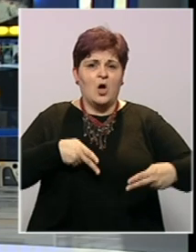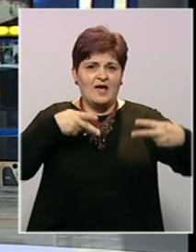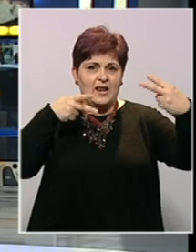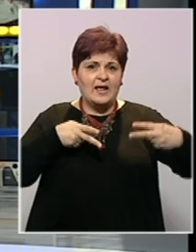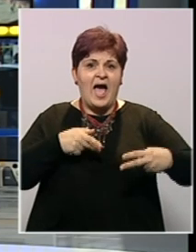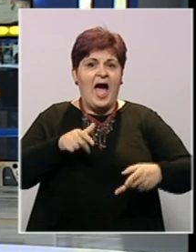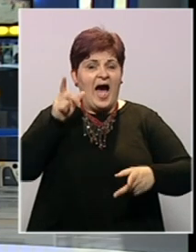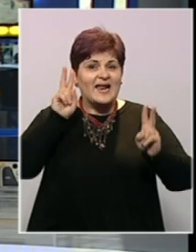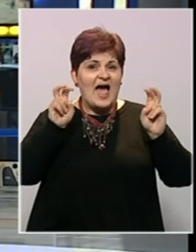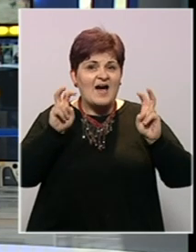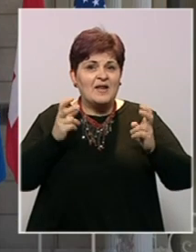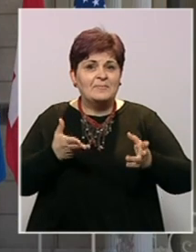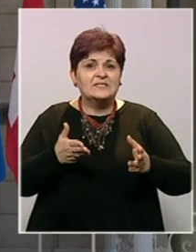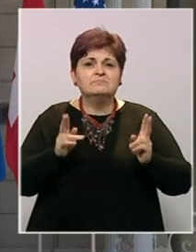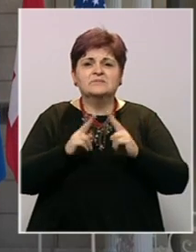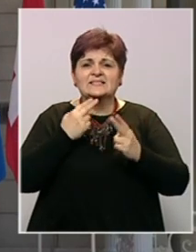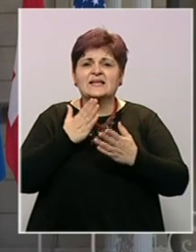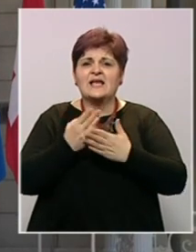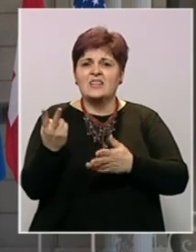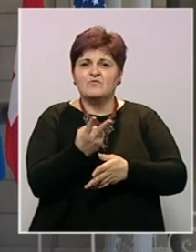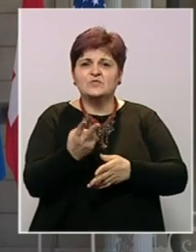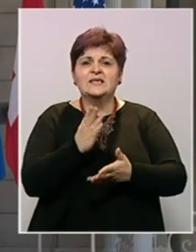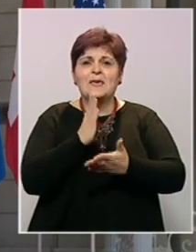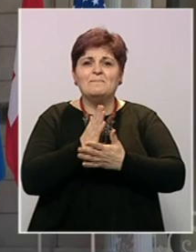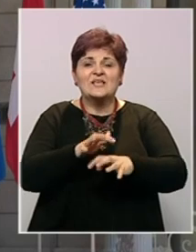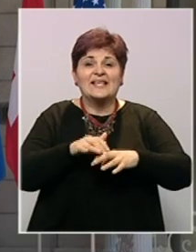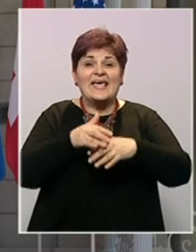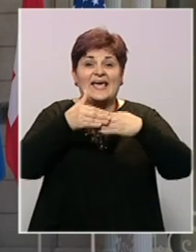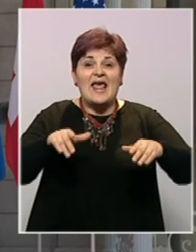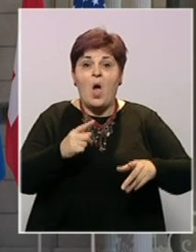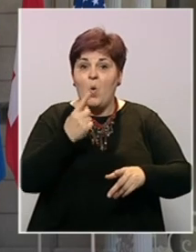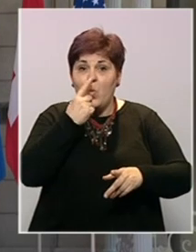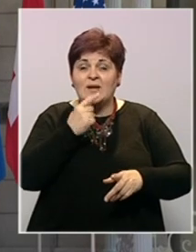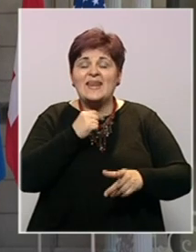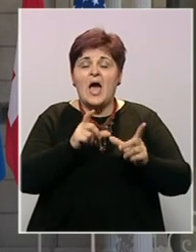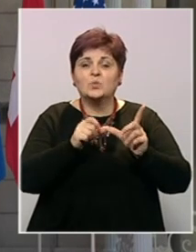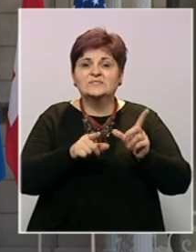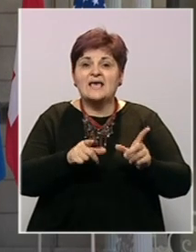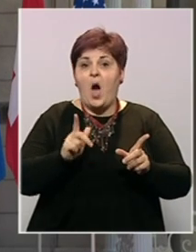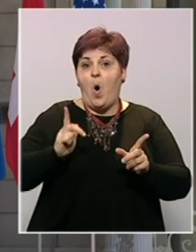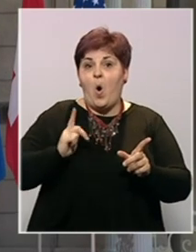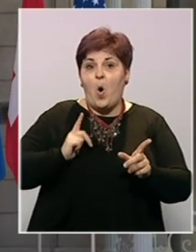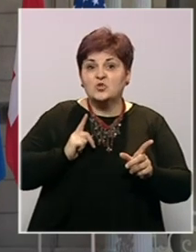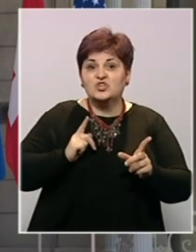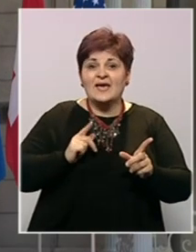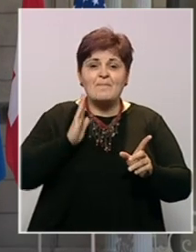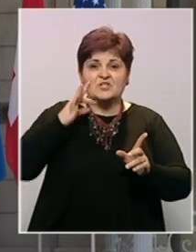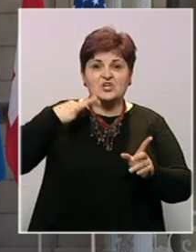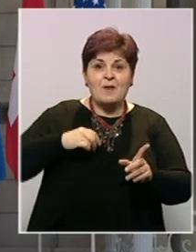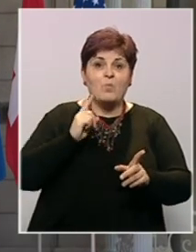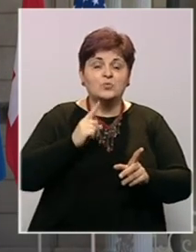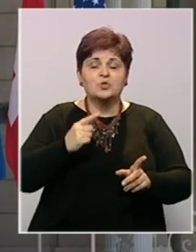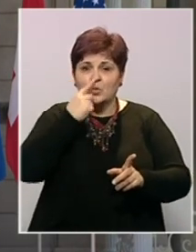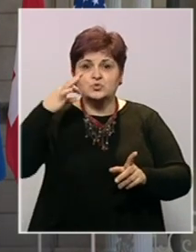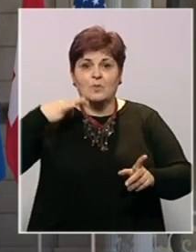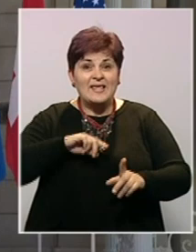video veze, a glavna tema virtualnog susreta dvojice čelnika bit će kriza na granici Ukrajine i Rusije. Očekuje se da će Biden upozoriti Putina